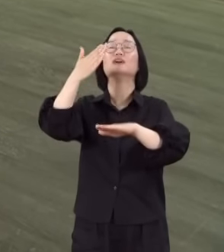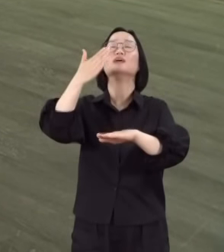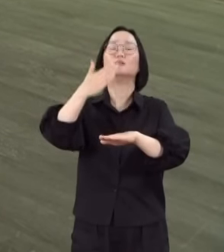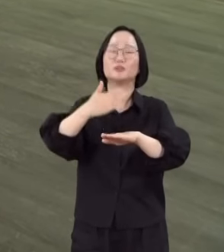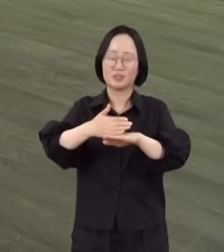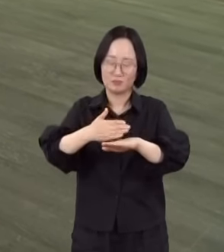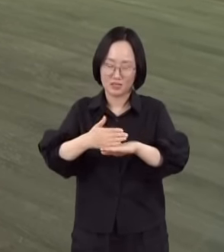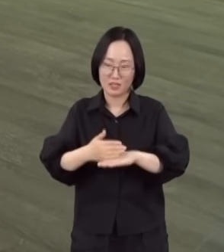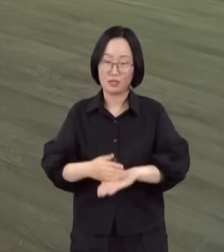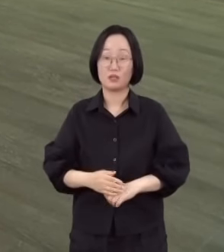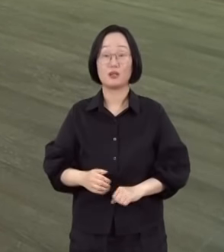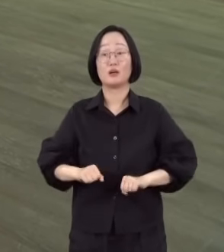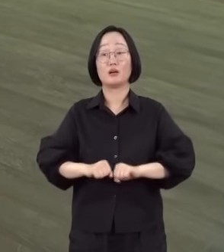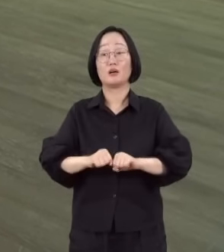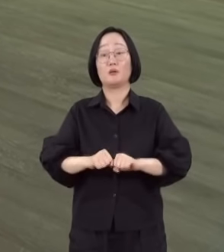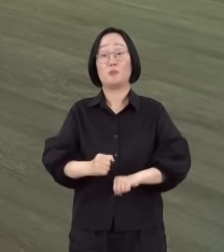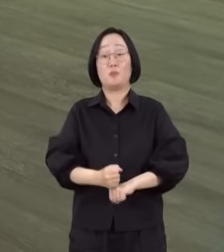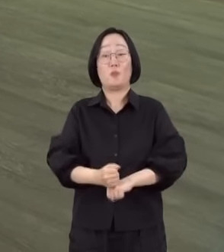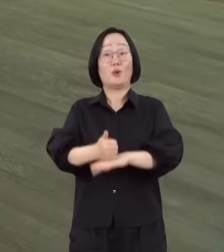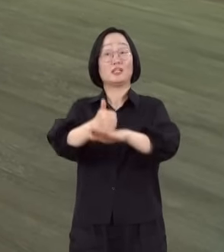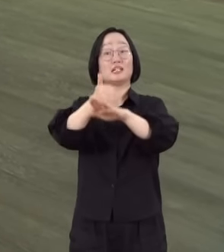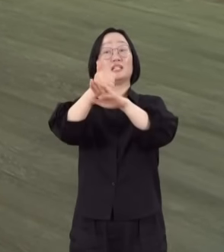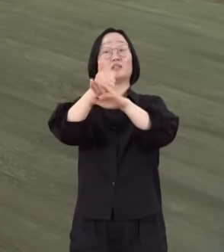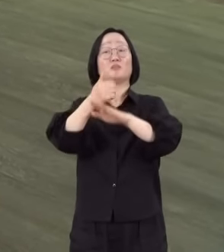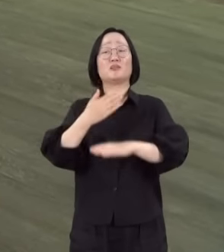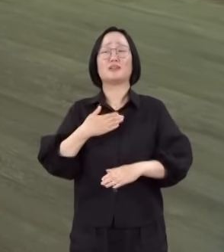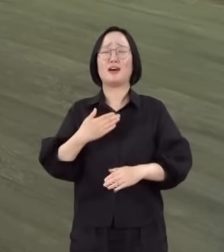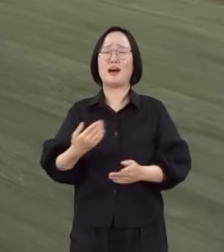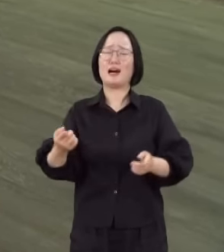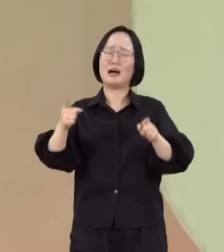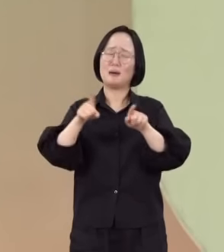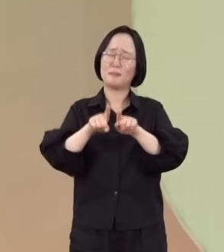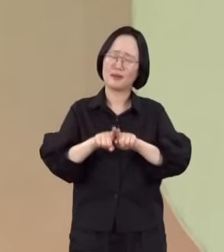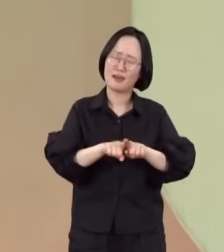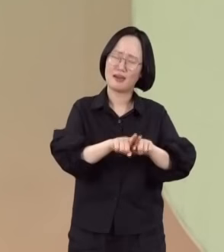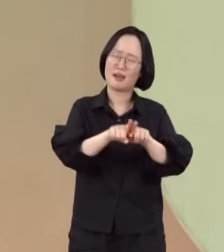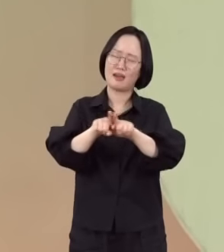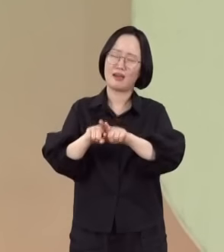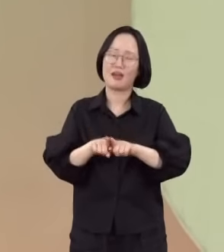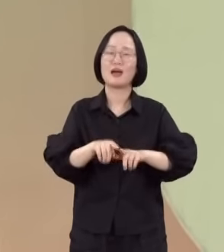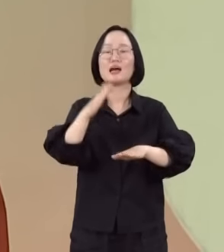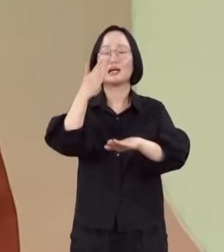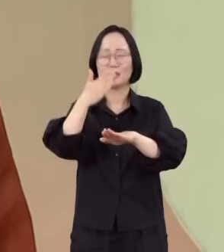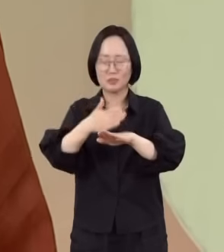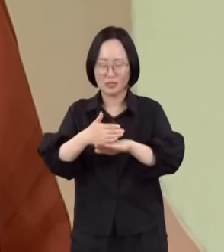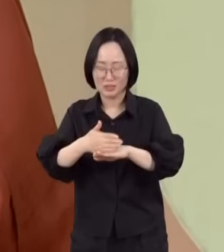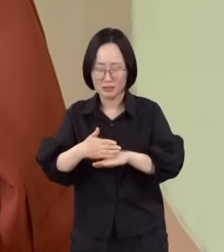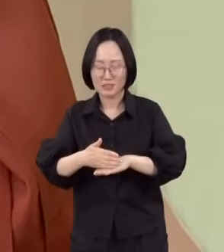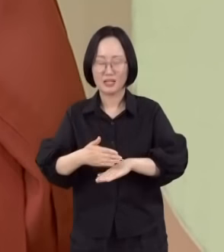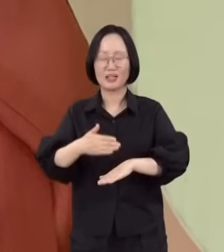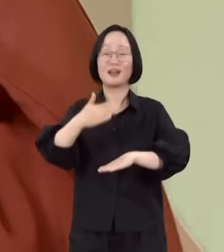감사합니다 보살님들이 우리와 함께하시네 감사합니다